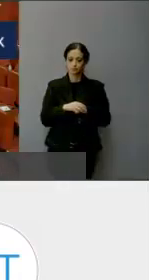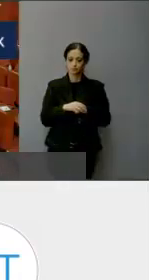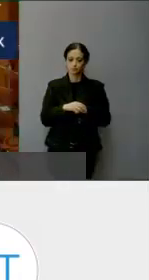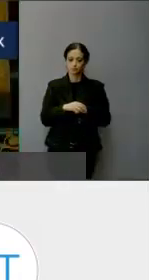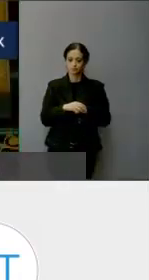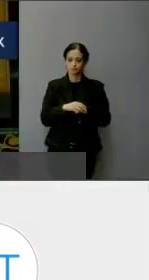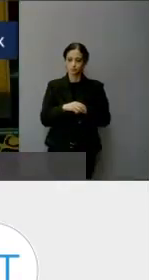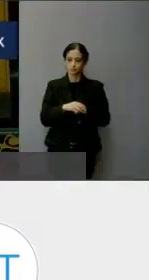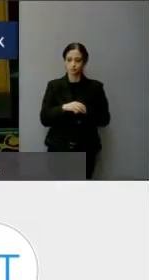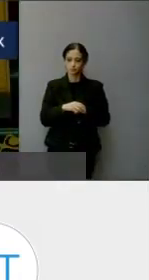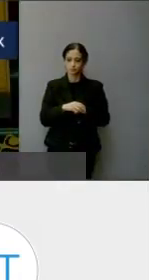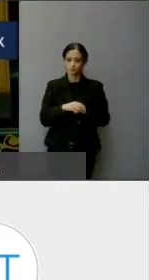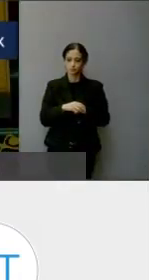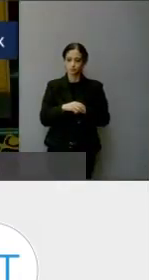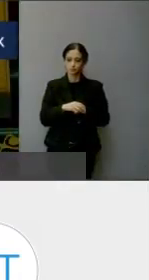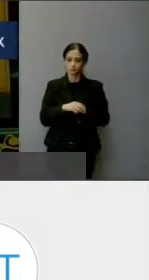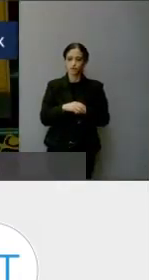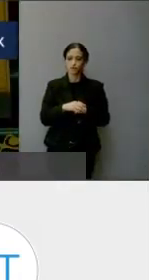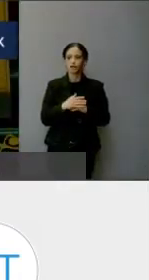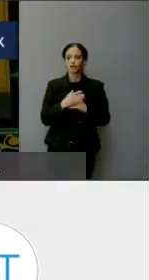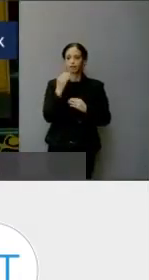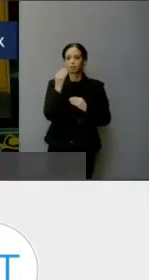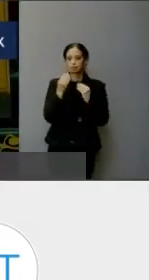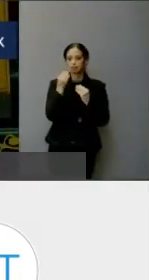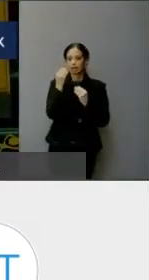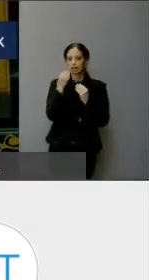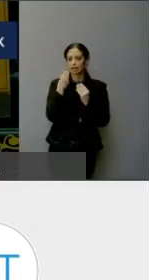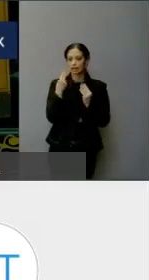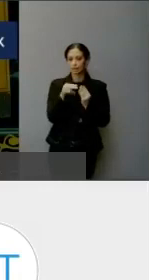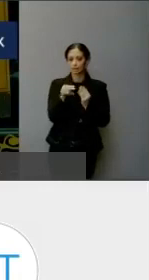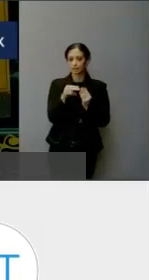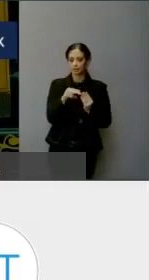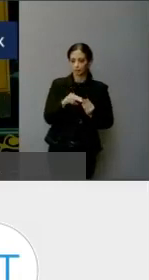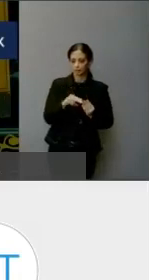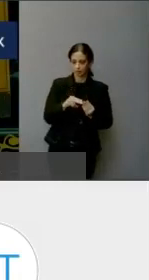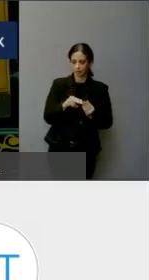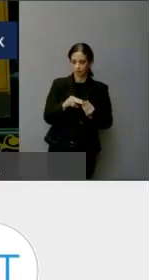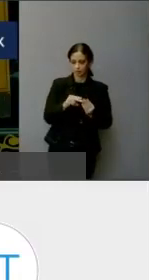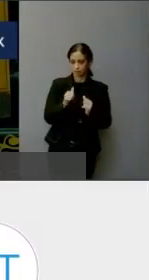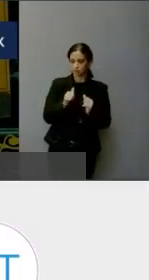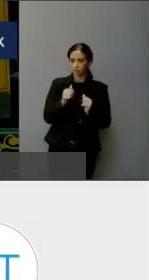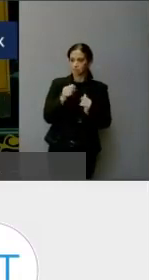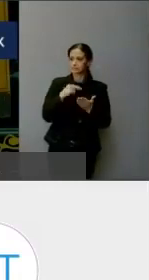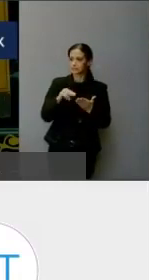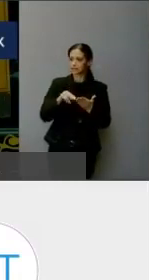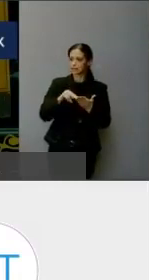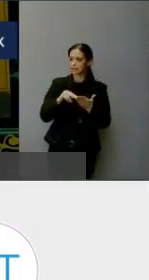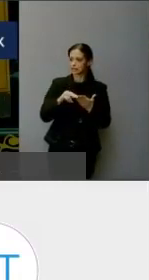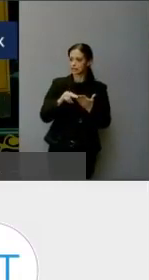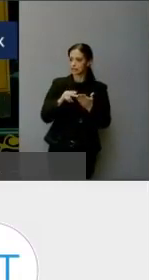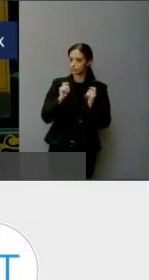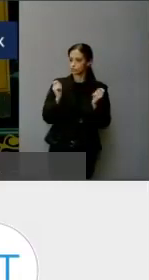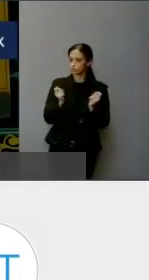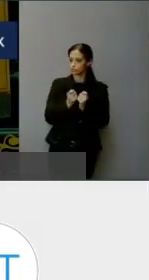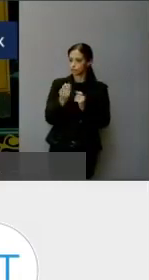allora prima dei pareri sugli emendamenti la segreteria generale mi chiede di intervenire